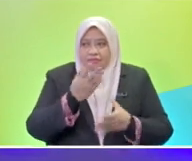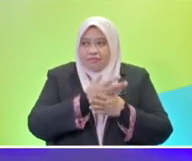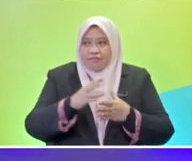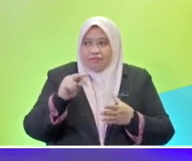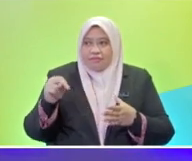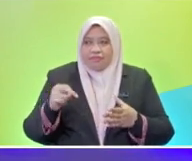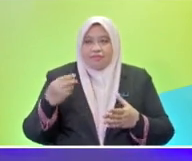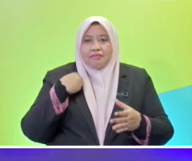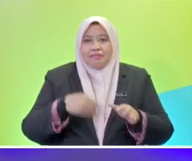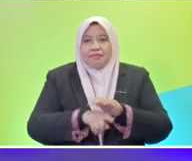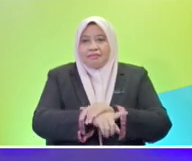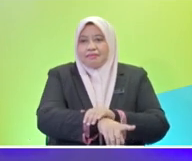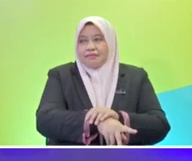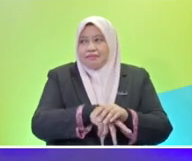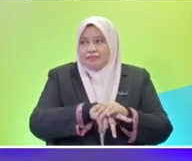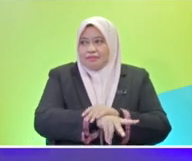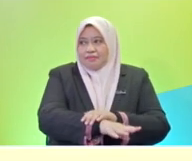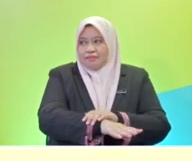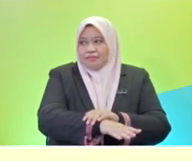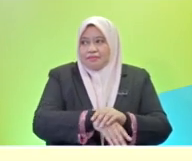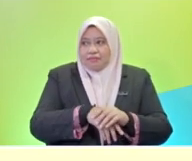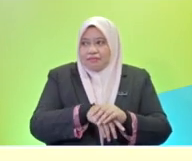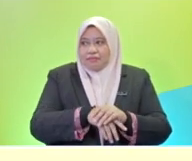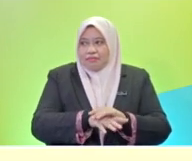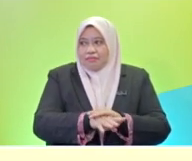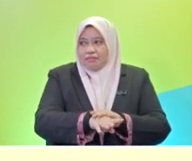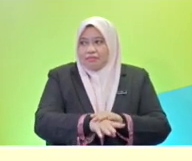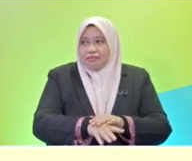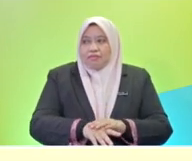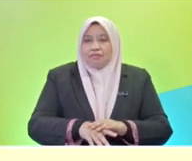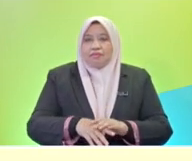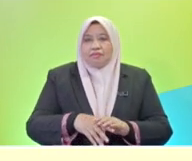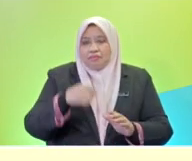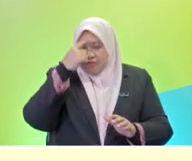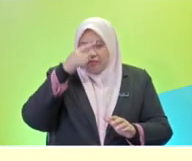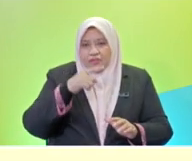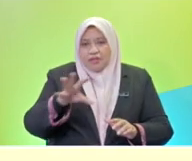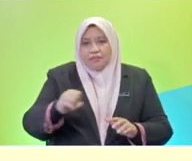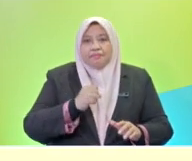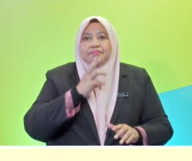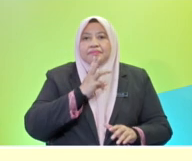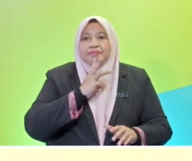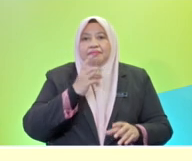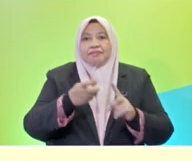ada akar. Akar. Nah, akar ni fungsinya untuk menyerap air daripada tanah.